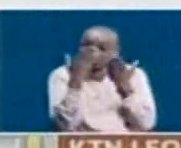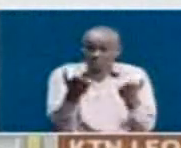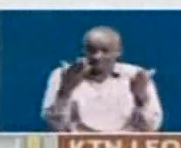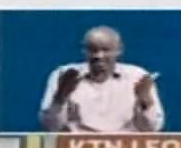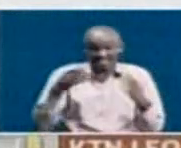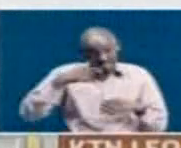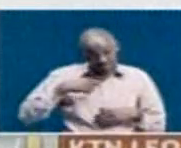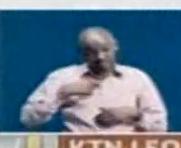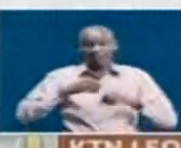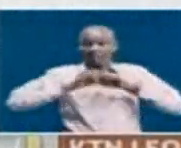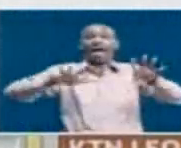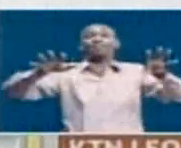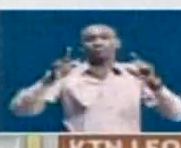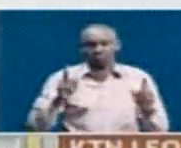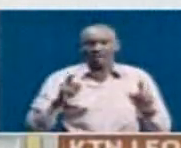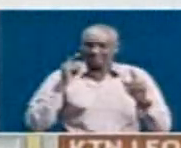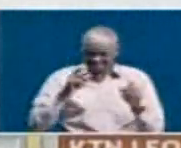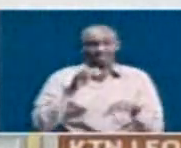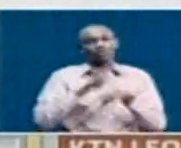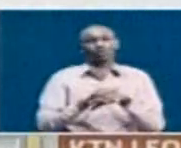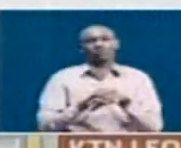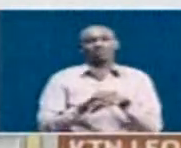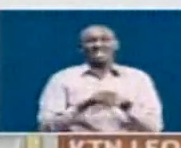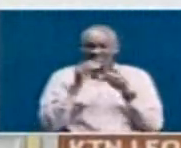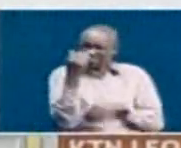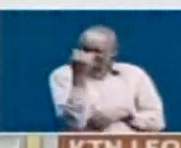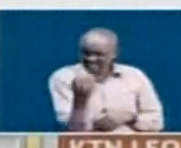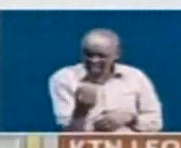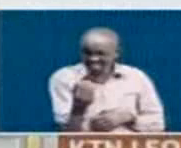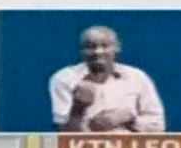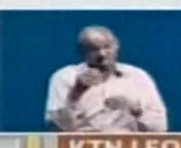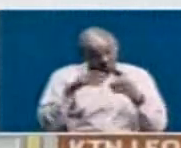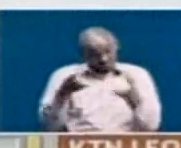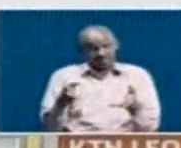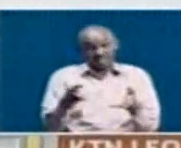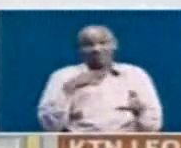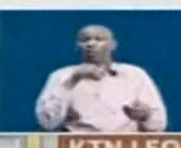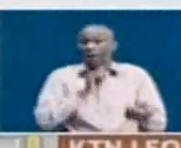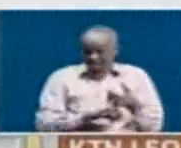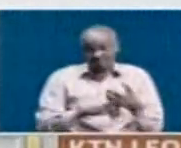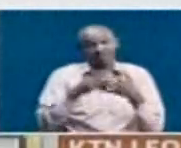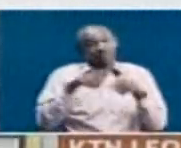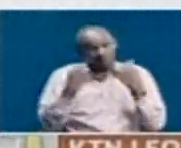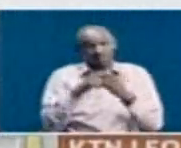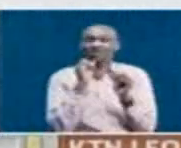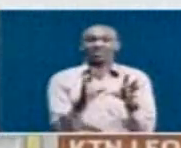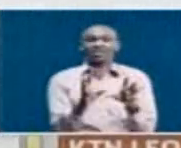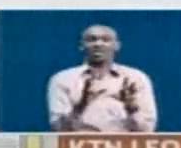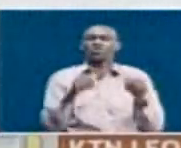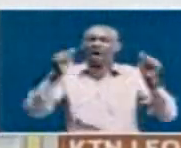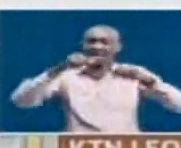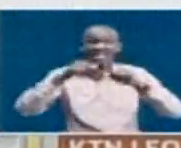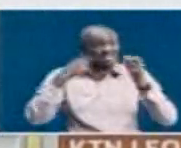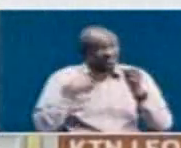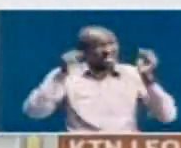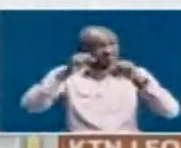najua haitatapanywa, itakuwa nzuri. Kama ni mtoto unajua hata itapanya sawa, kama ni mke hata itapanya sawa. Kwa sababu maelewano